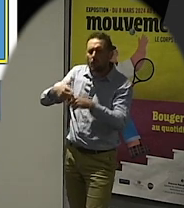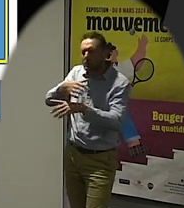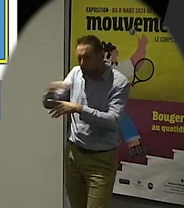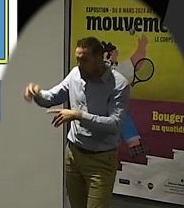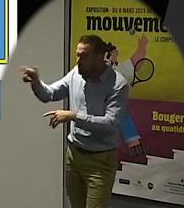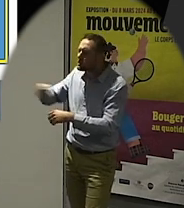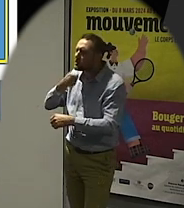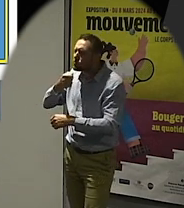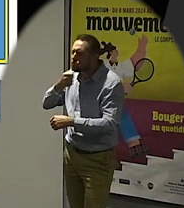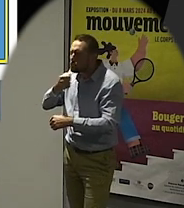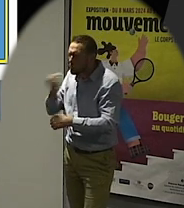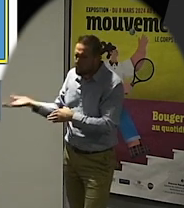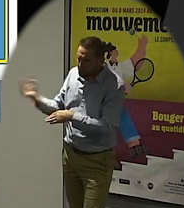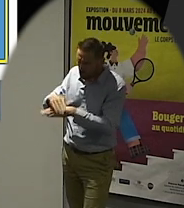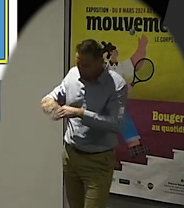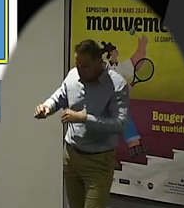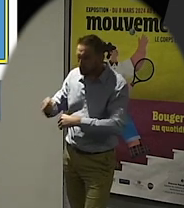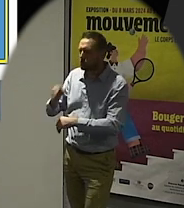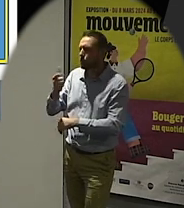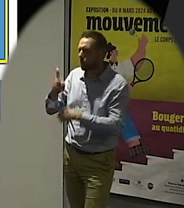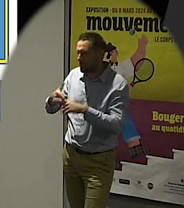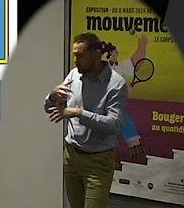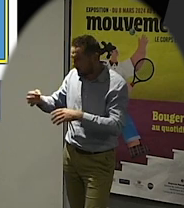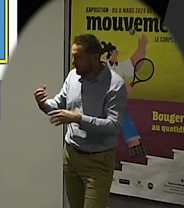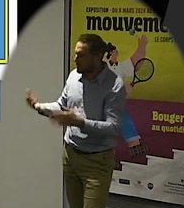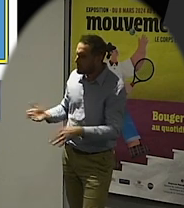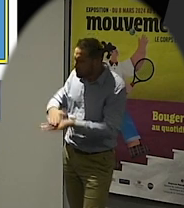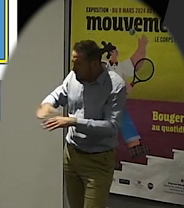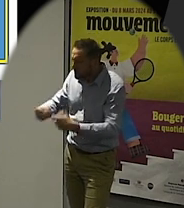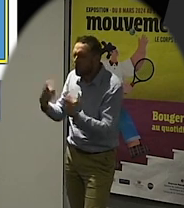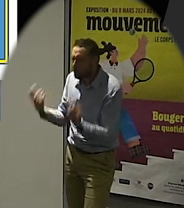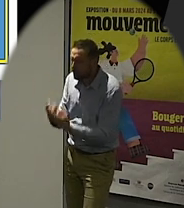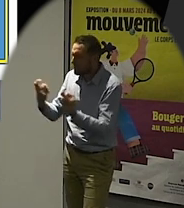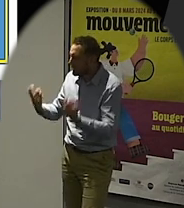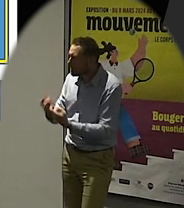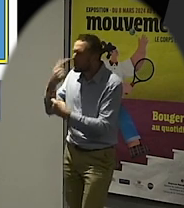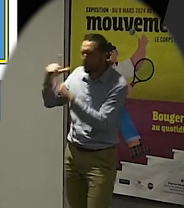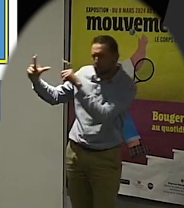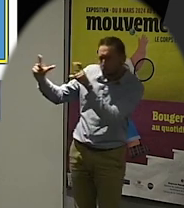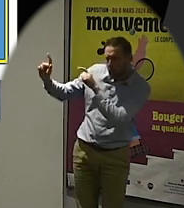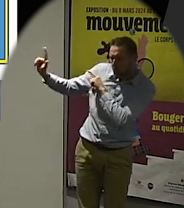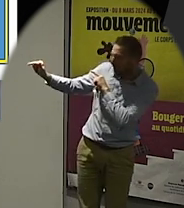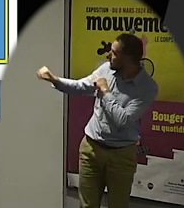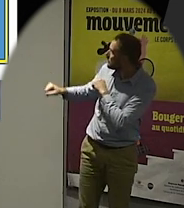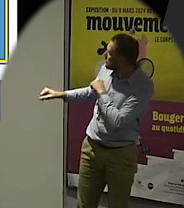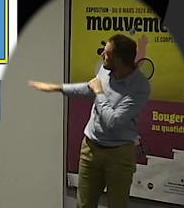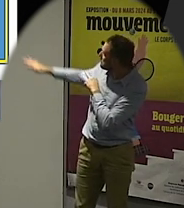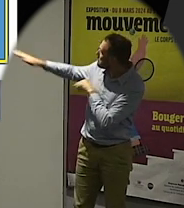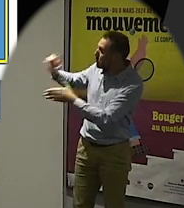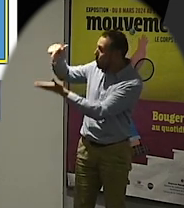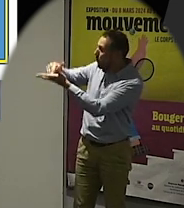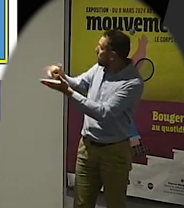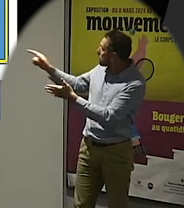pendant une heure dans ces deux environnements. Donc on les voit ici en photo, hein, ce sont des endroits aménagés comme dans des